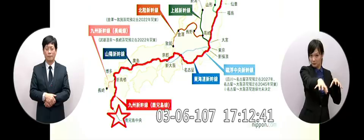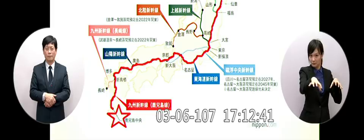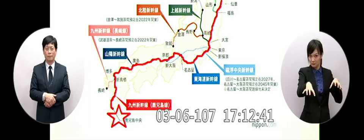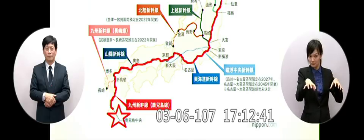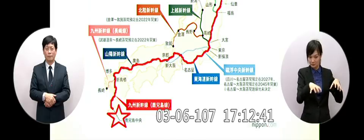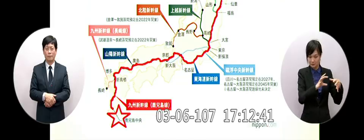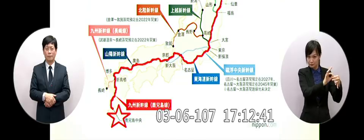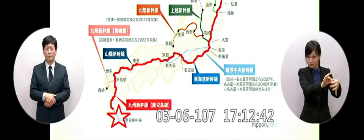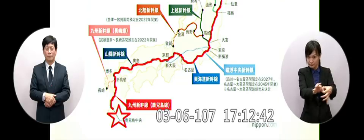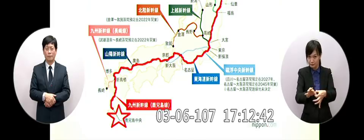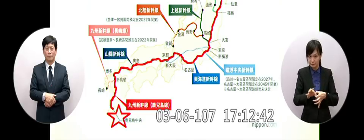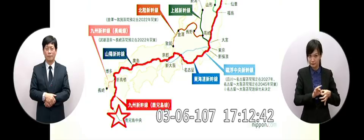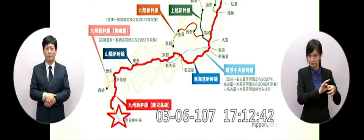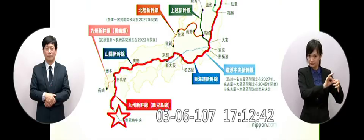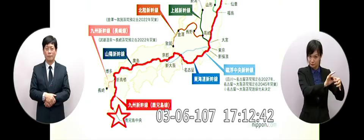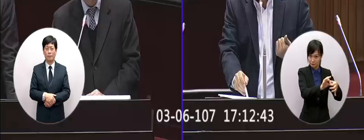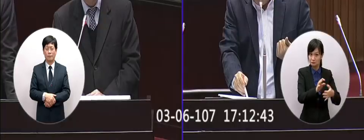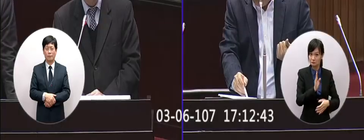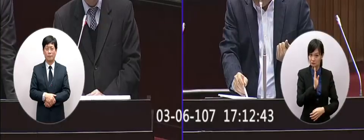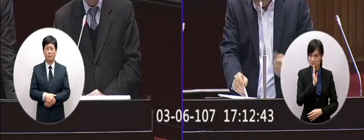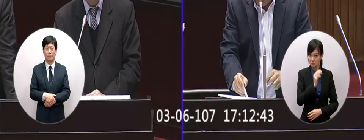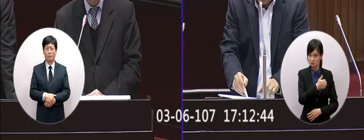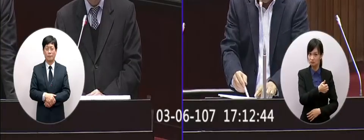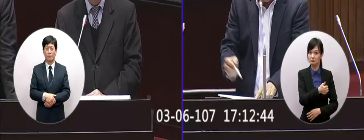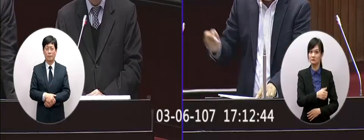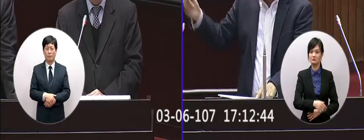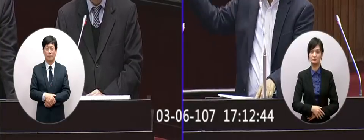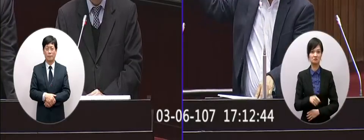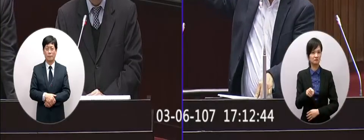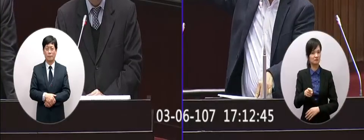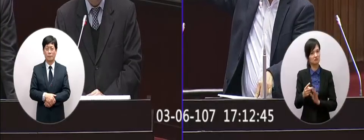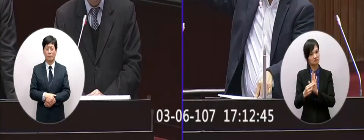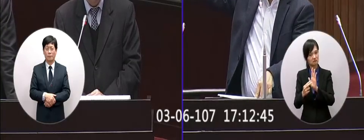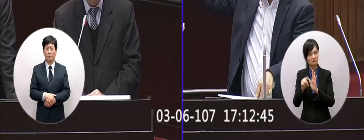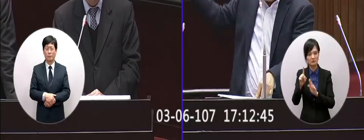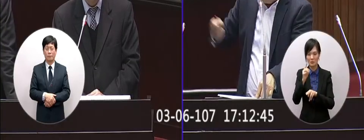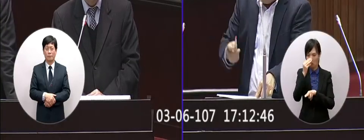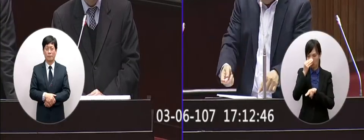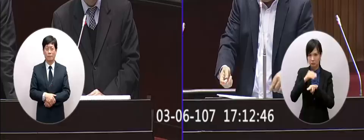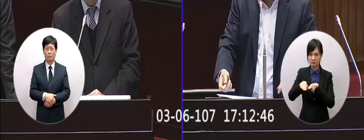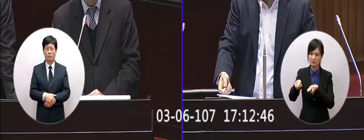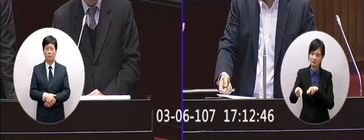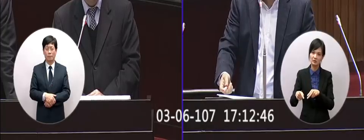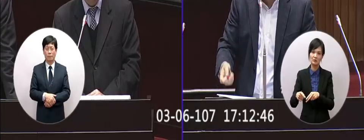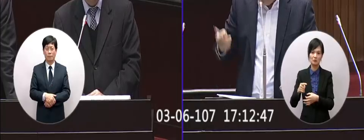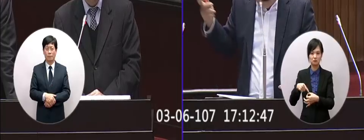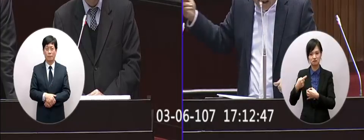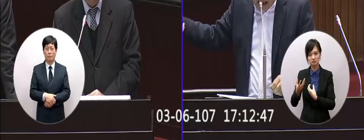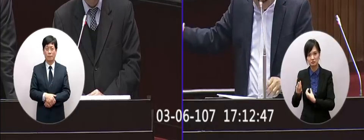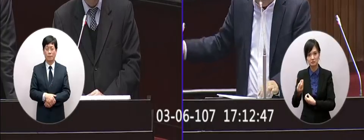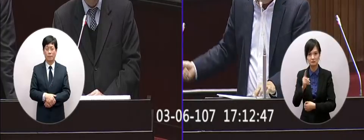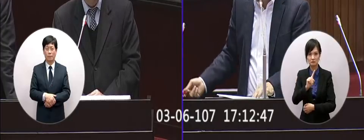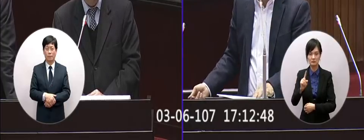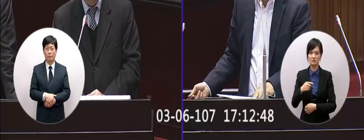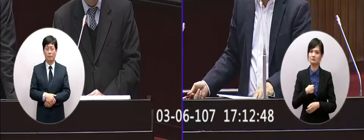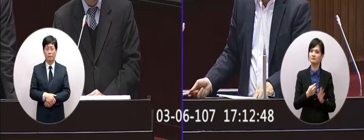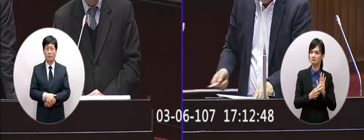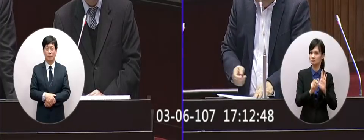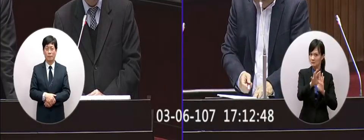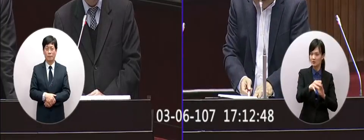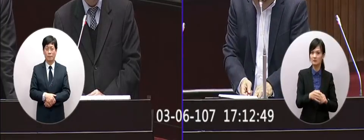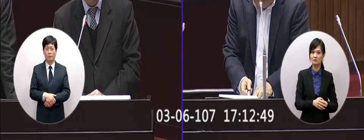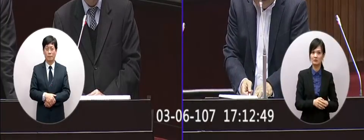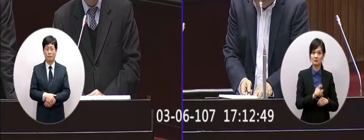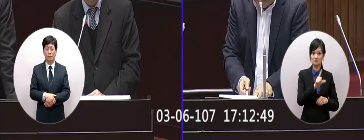你们讲的财务跟效益的评估不足，我来举东京迪士尼、上海迪士尼、香港迪士尼，你